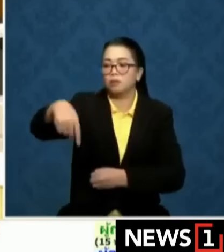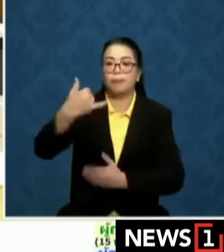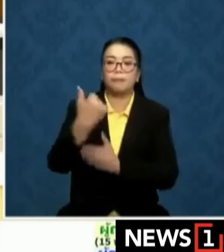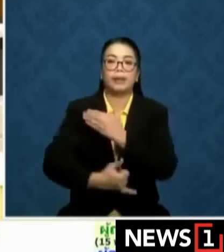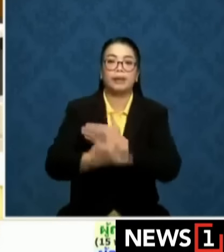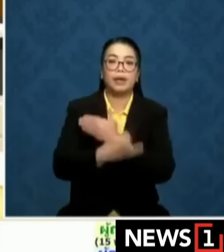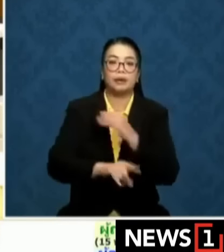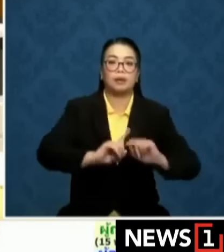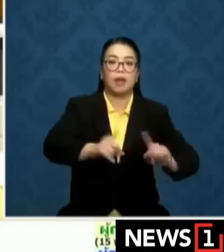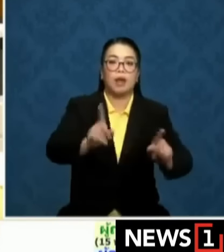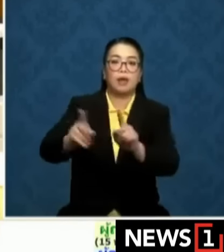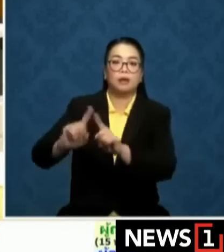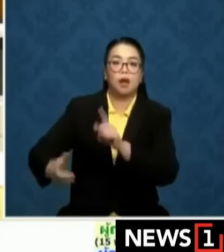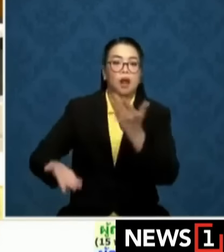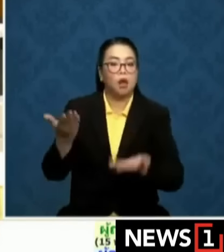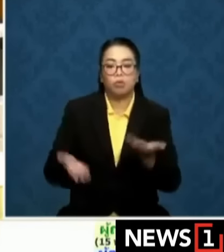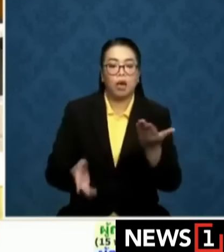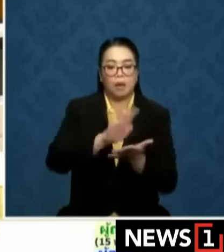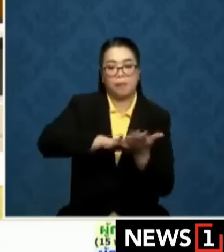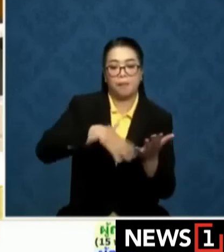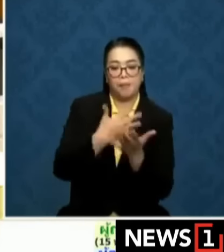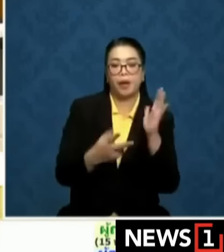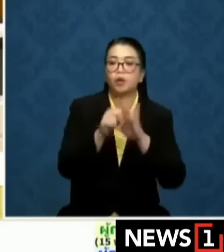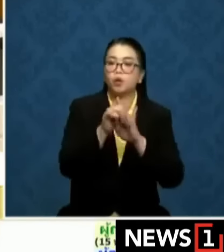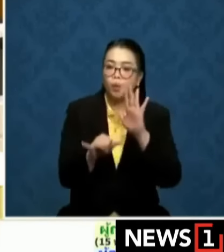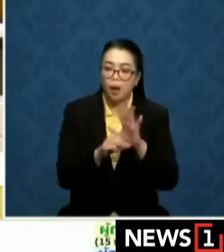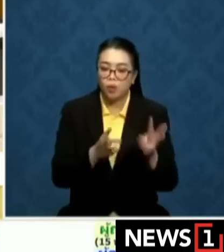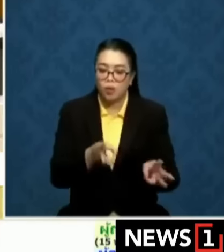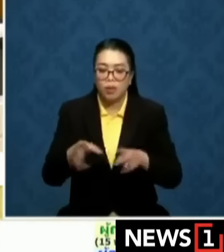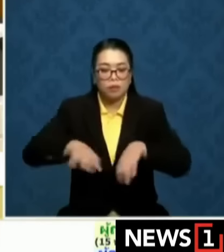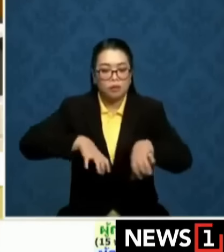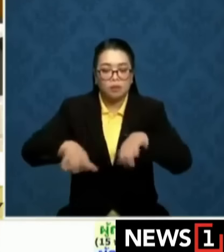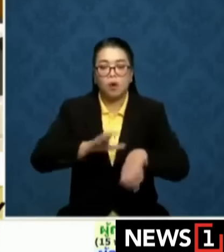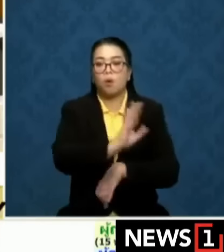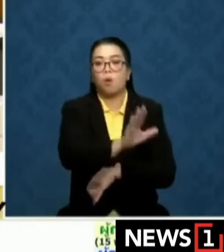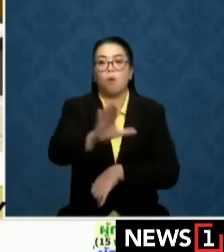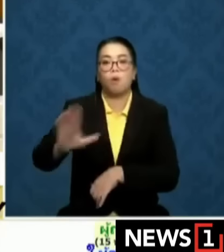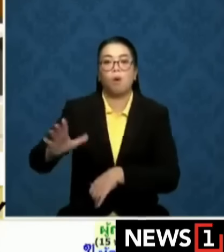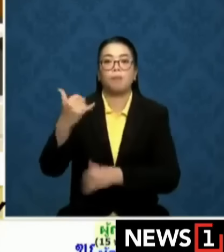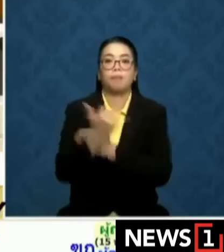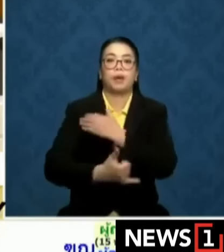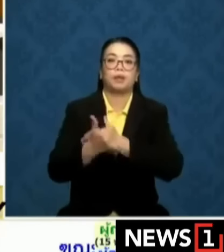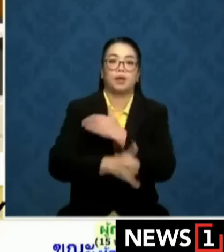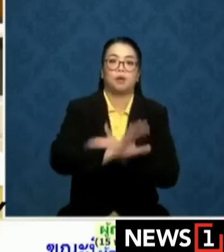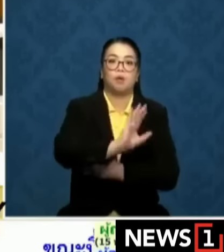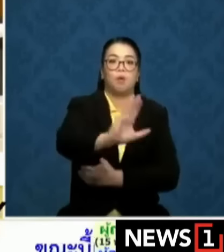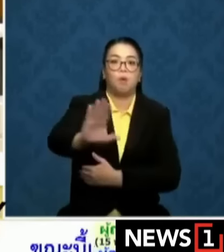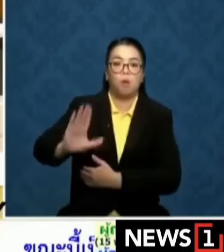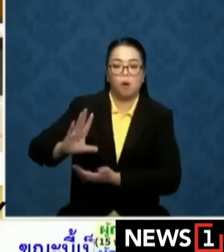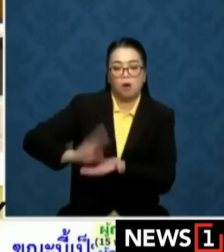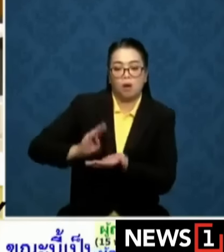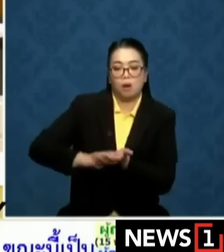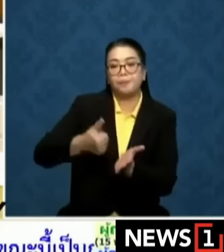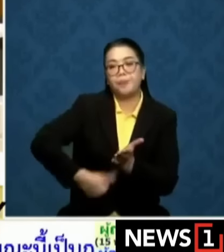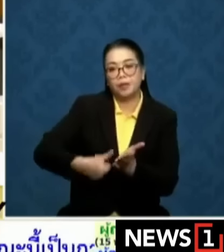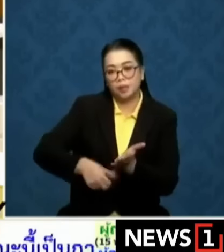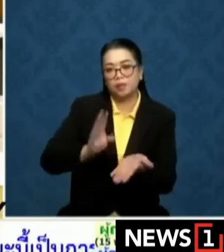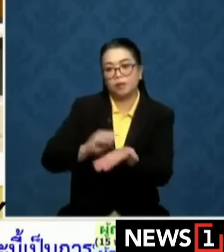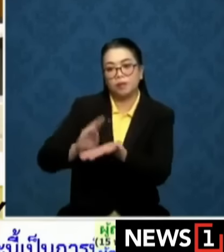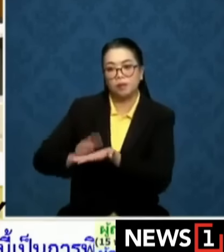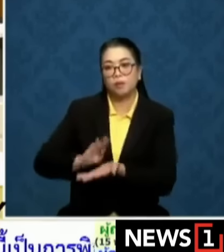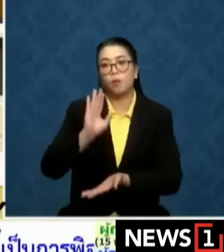กาใช้มา40ปีไม่มีใครคิดจะปรับปรุงแก้ไขจึงใช้แต่เงินกองทุนอย่างไรก็ตามเนื้อน้ำมันทุกประเภทเหมือนกันแต่ราคาข